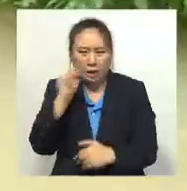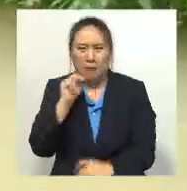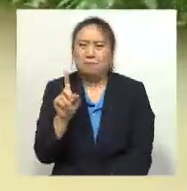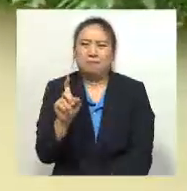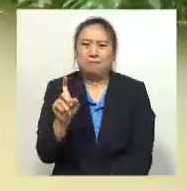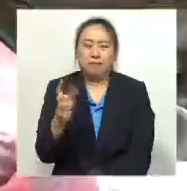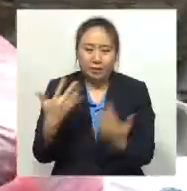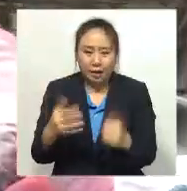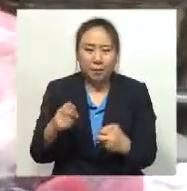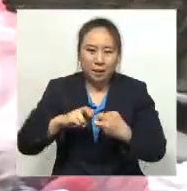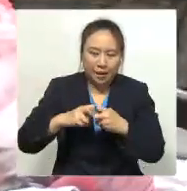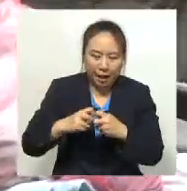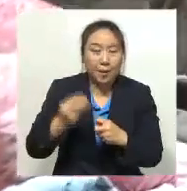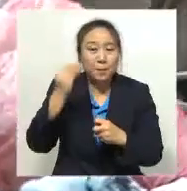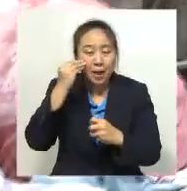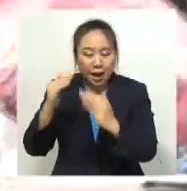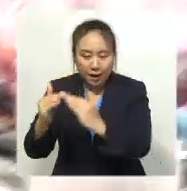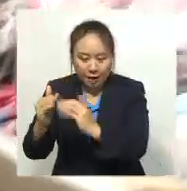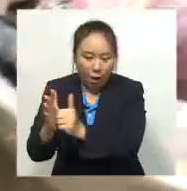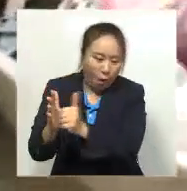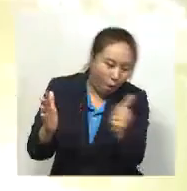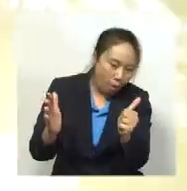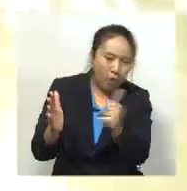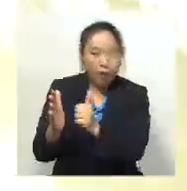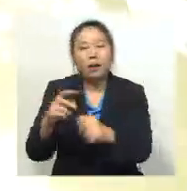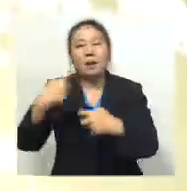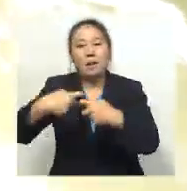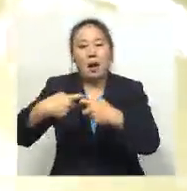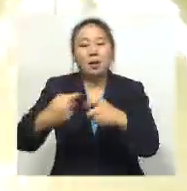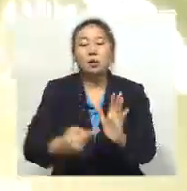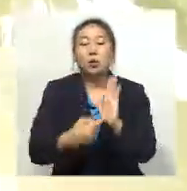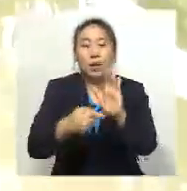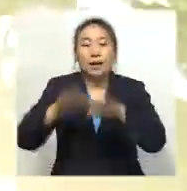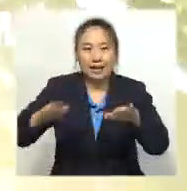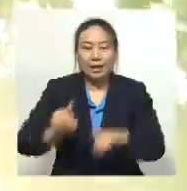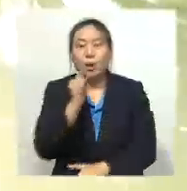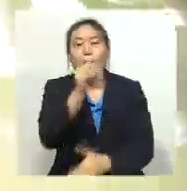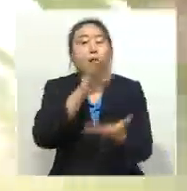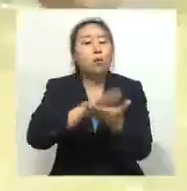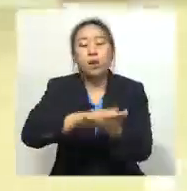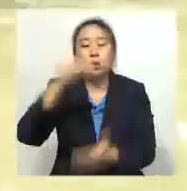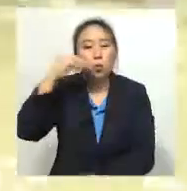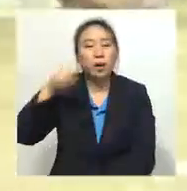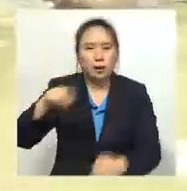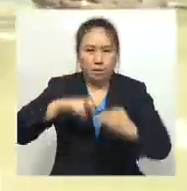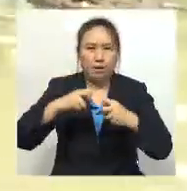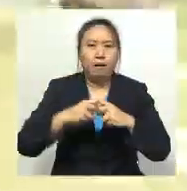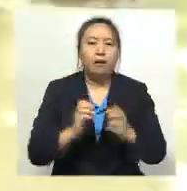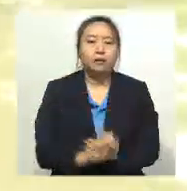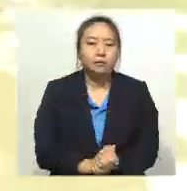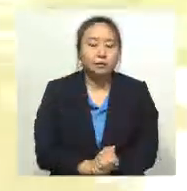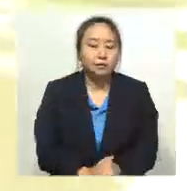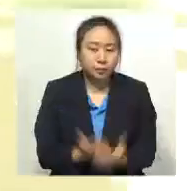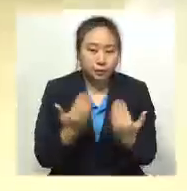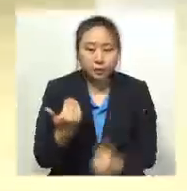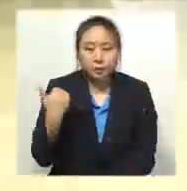คะแล้วก็การเดินทางเข้าออกภายในหมู่บ้านด้วยอย่างที่เด็กๆนะคะที่จะต้องไปโรงเรียนทุกวันแบบนี้ค่ะนอกจากนี้ยังมี